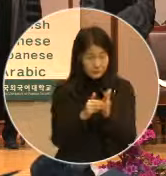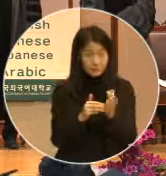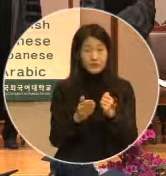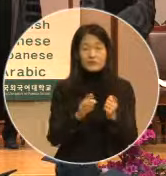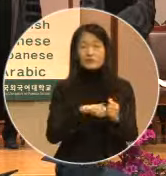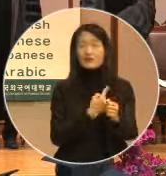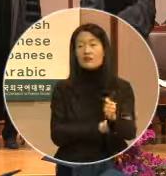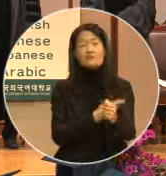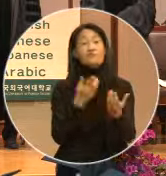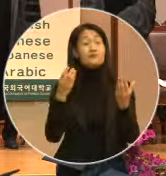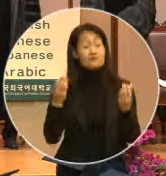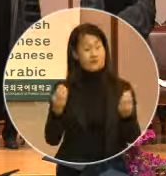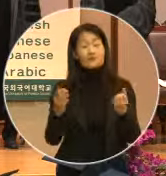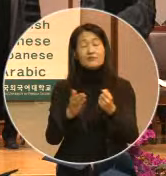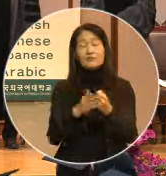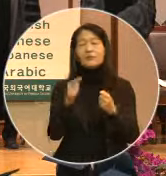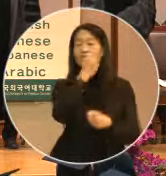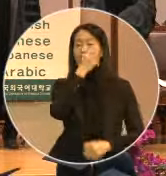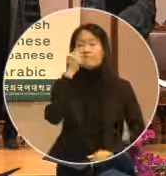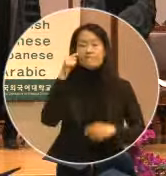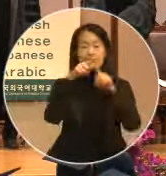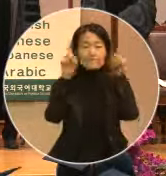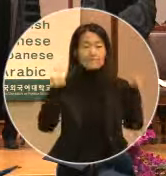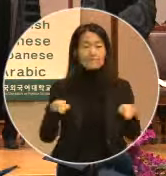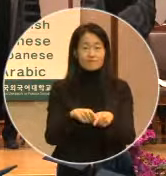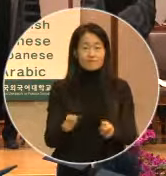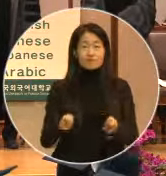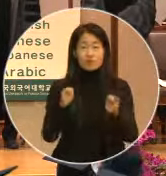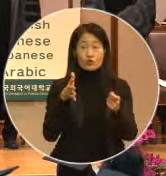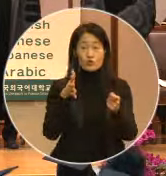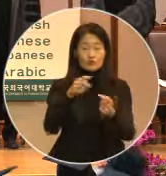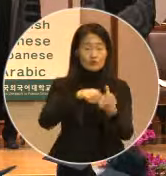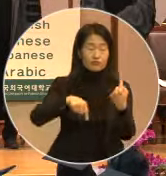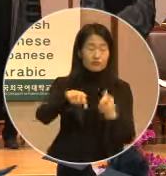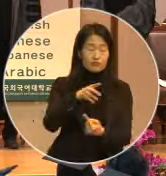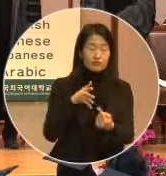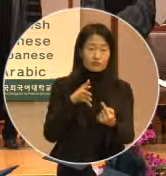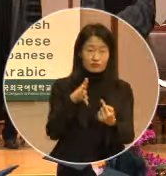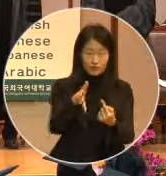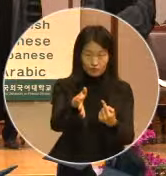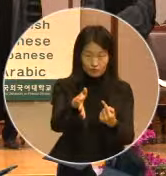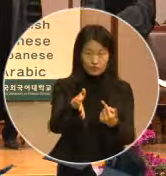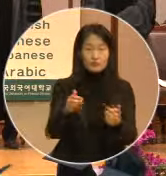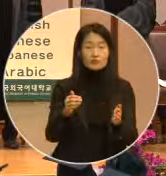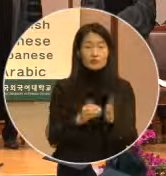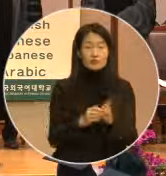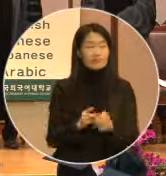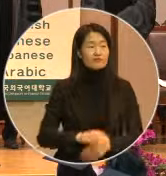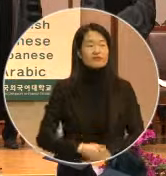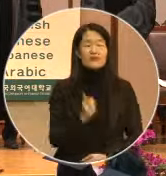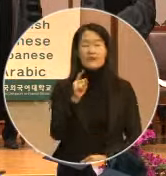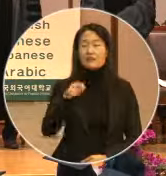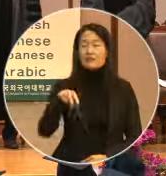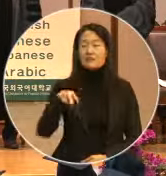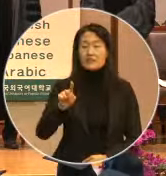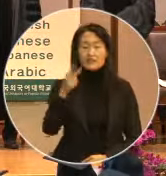학사의 자격을 갖추었으므로 이 증서를 수여함 전공 경영학부 경영학전공